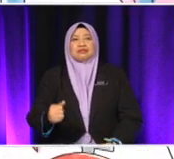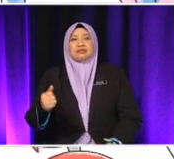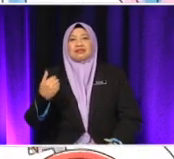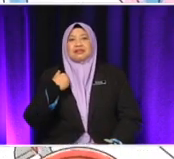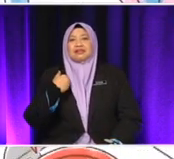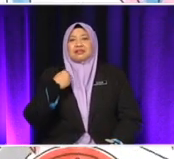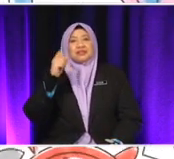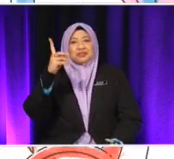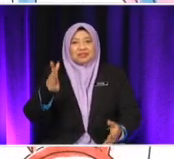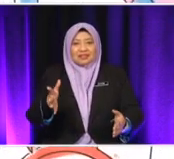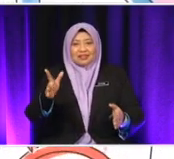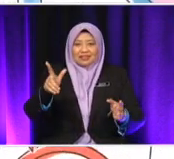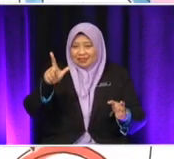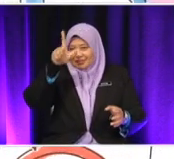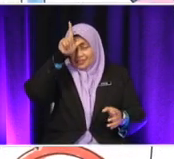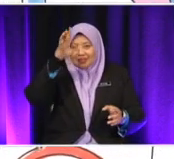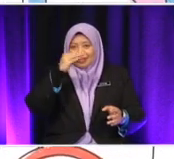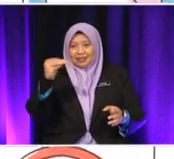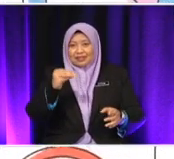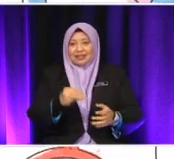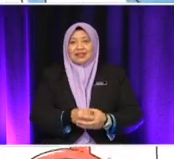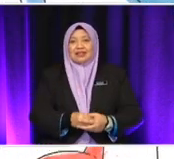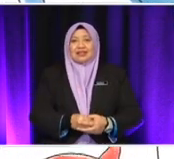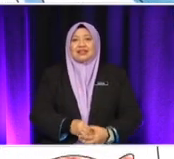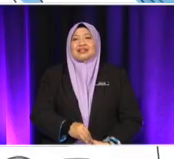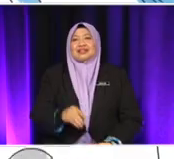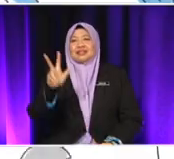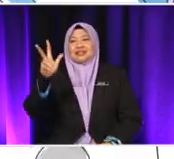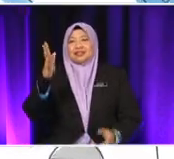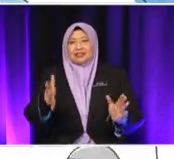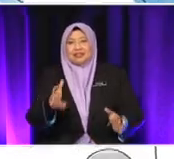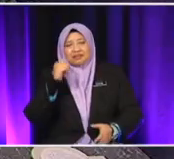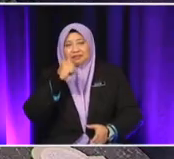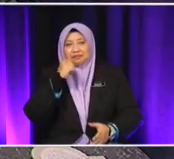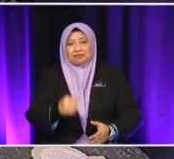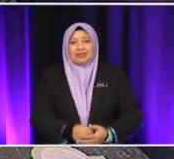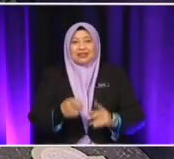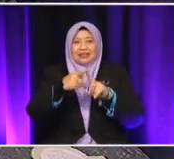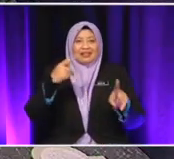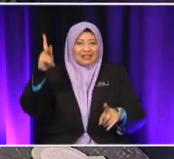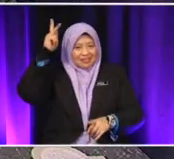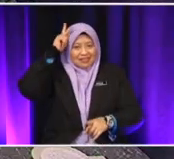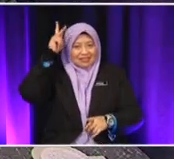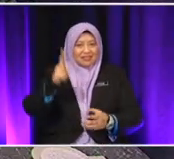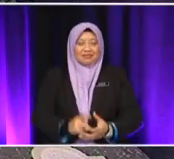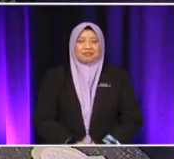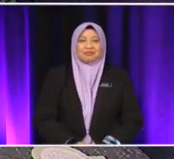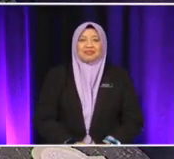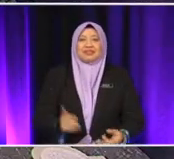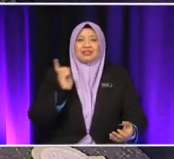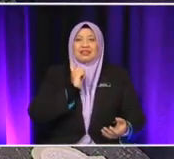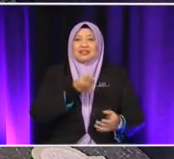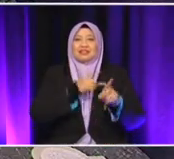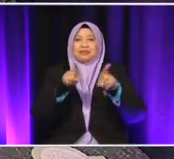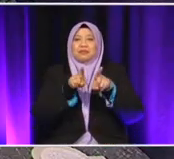keuntungan daripada smg Tanjung cat Kotabaru Klaten untuk hari ini kita akan sama-sama belajar